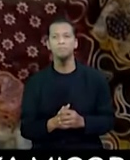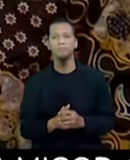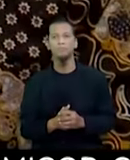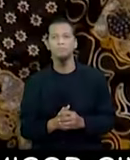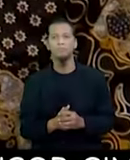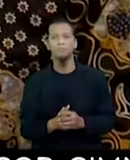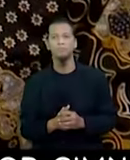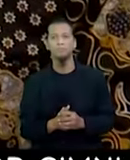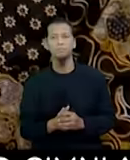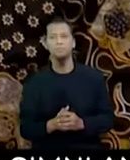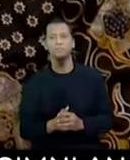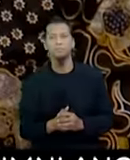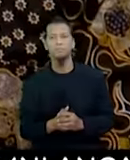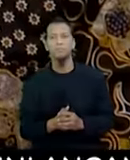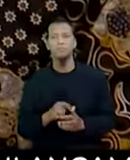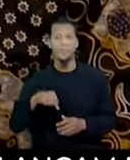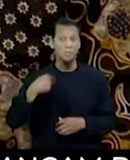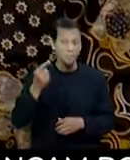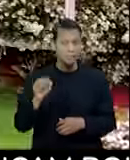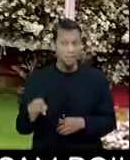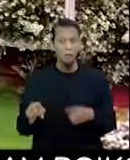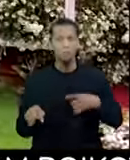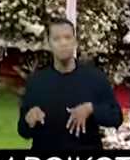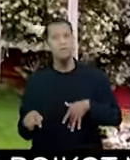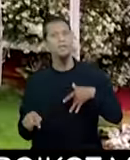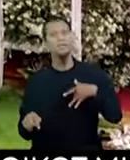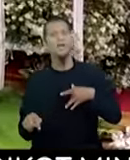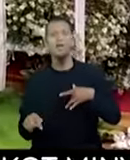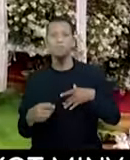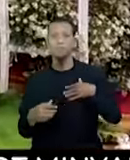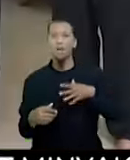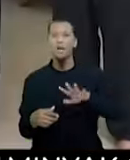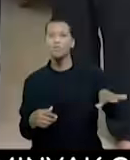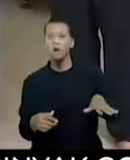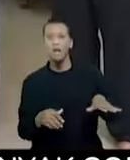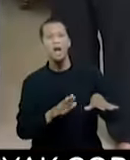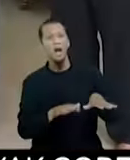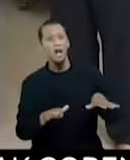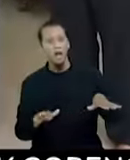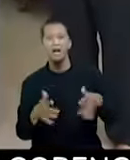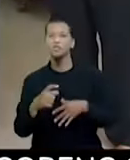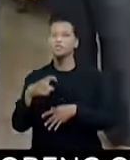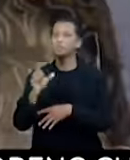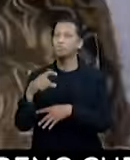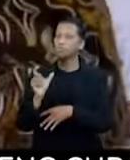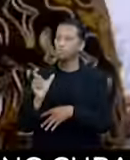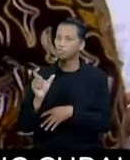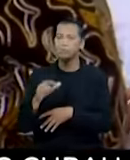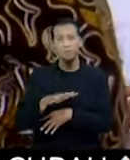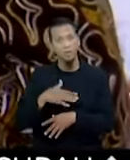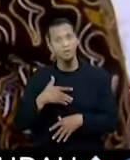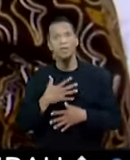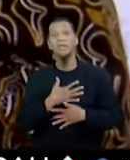airnya sebelum Islam sampai sekarang saya berkeluarga atau punya anak sebagai cucu dan ambil rasanya memang dengan agama Islam ini